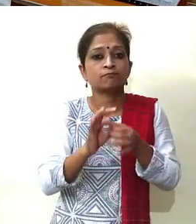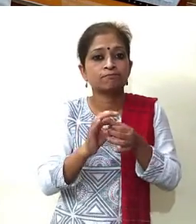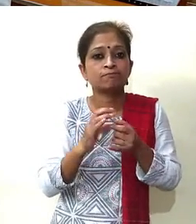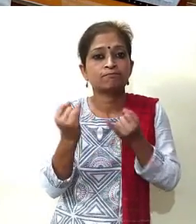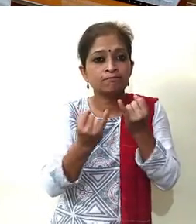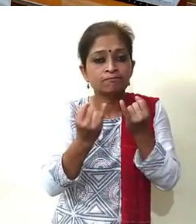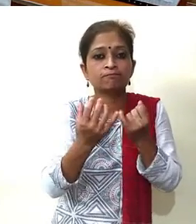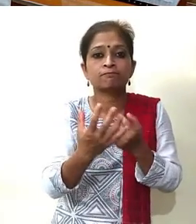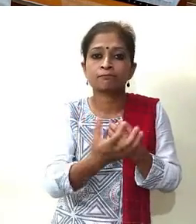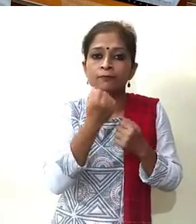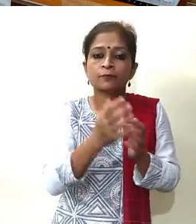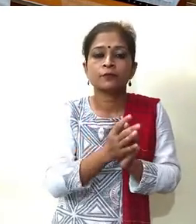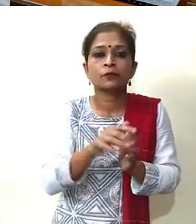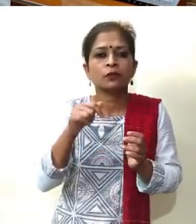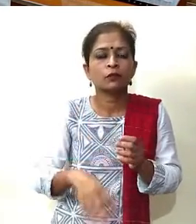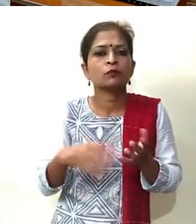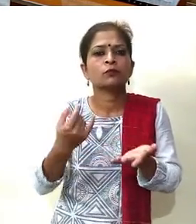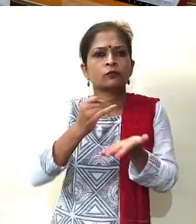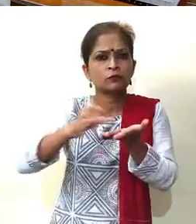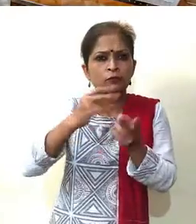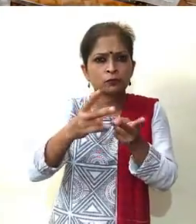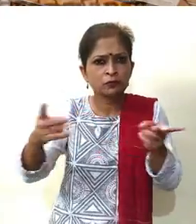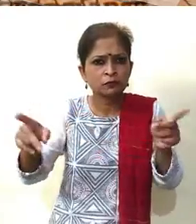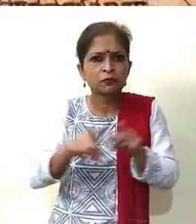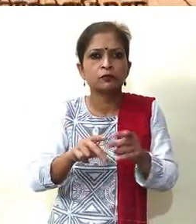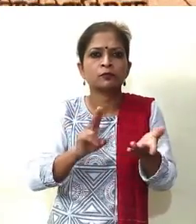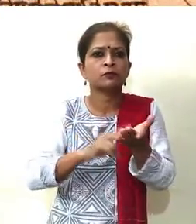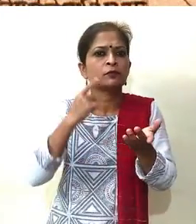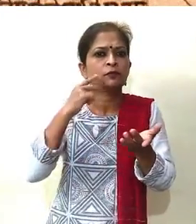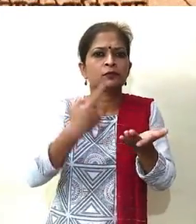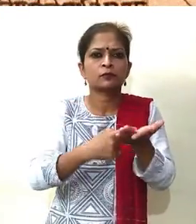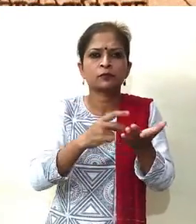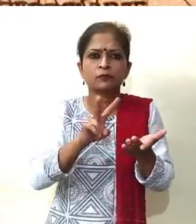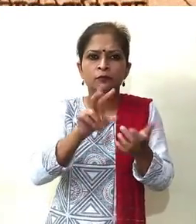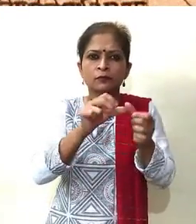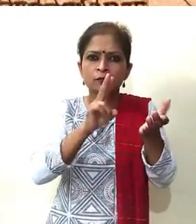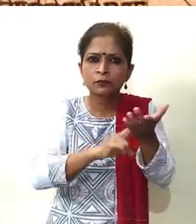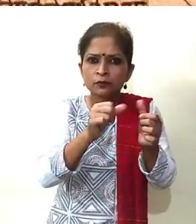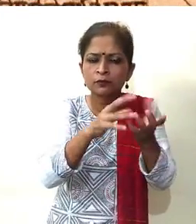की, जहाँ की वो बोलते हैं। कैसी रचनाएं की? निर्वाण सूत्र की रचना उन्होंने की, जहाँ बोलते हैं